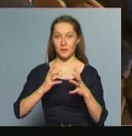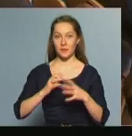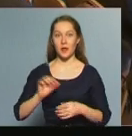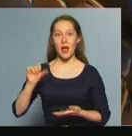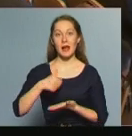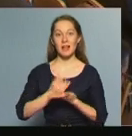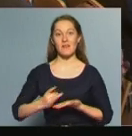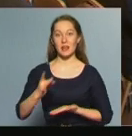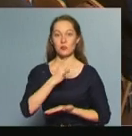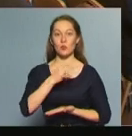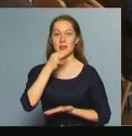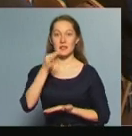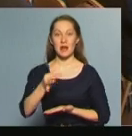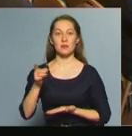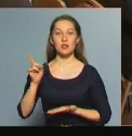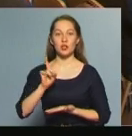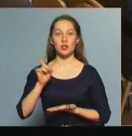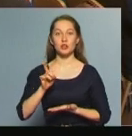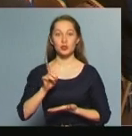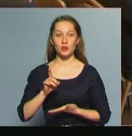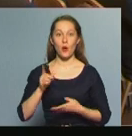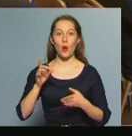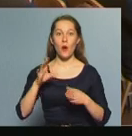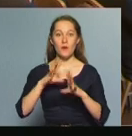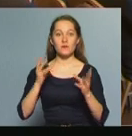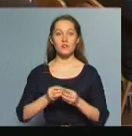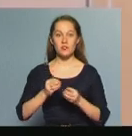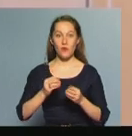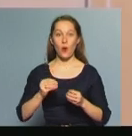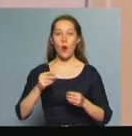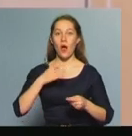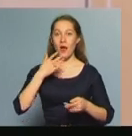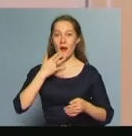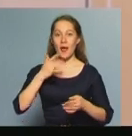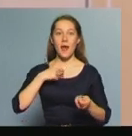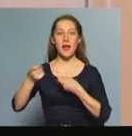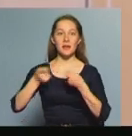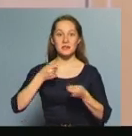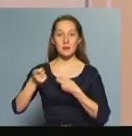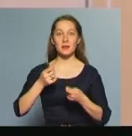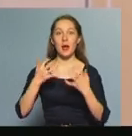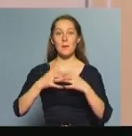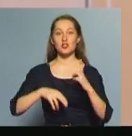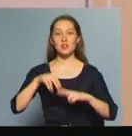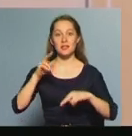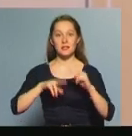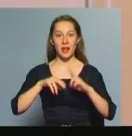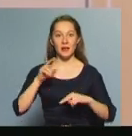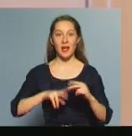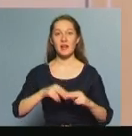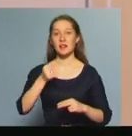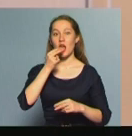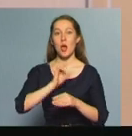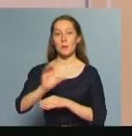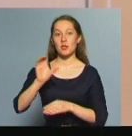республики сообщил, что на 2020 год Удмуртия отметила для себя 10 целевых рынков экспорта, в их числе машиностроение, деревообработка,